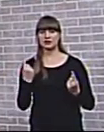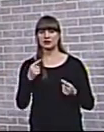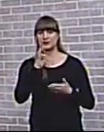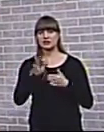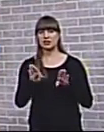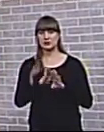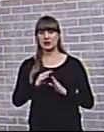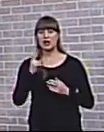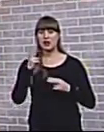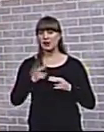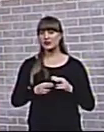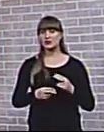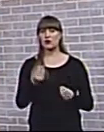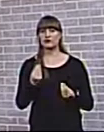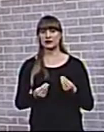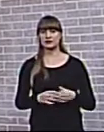так, концовки.